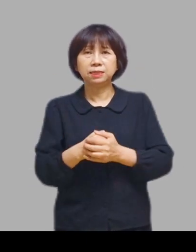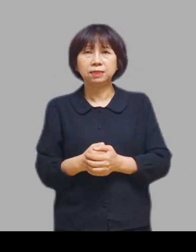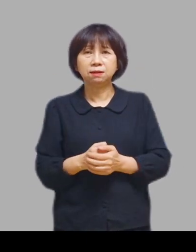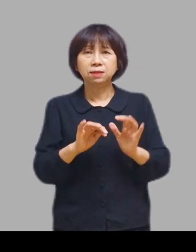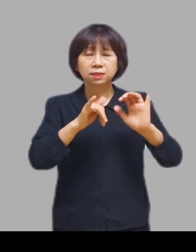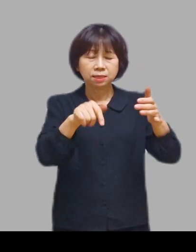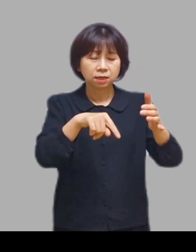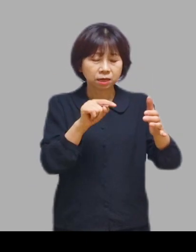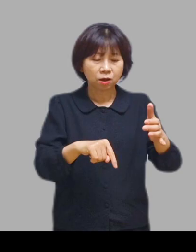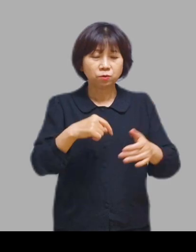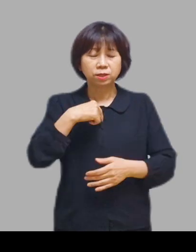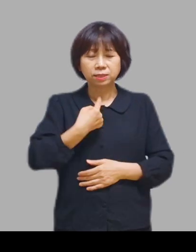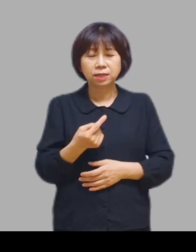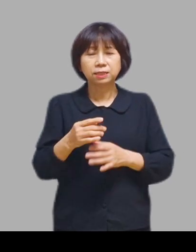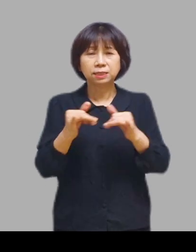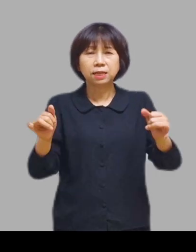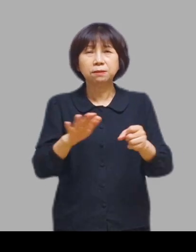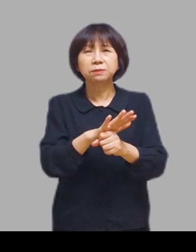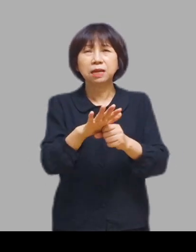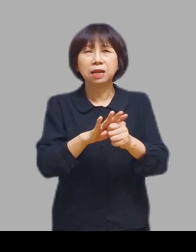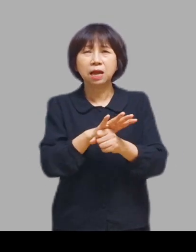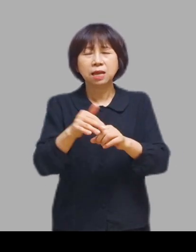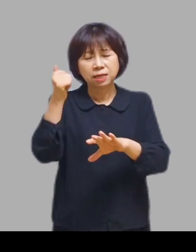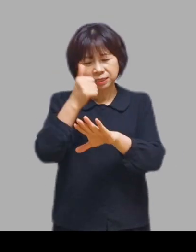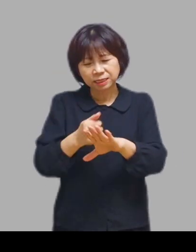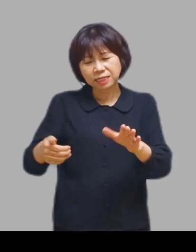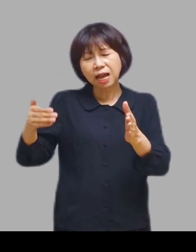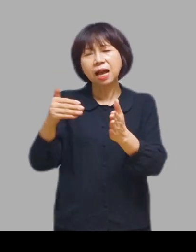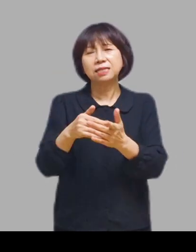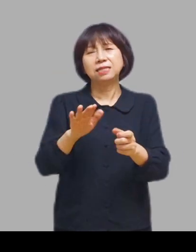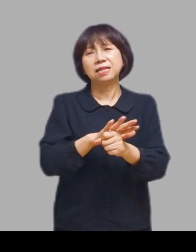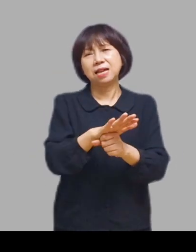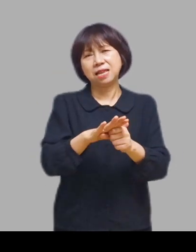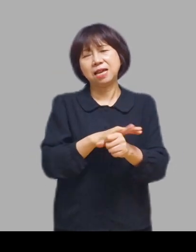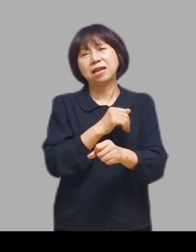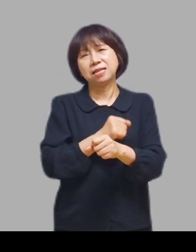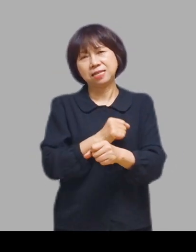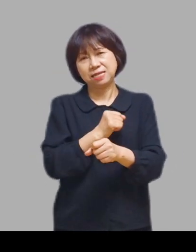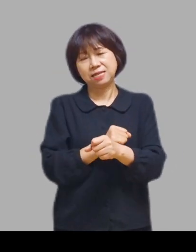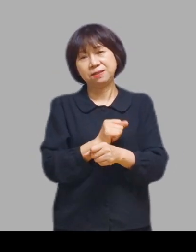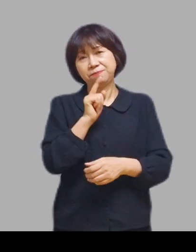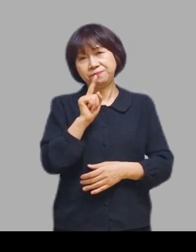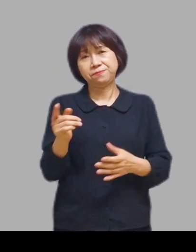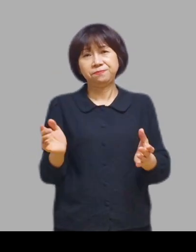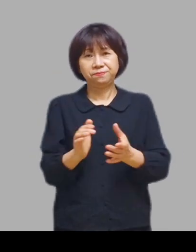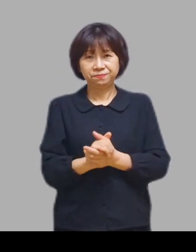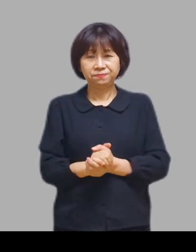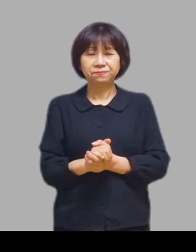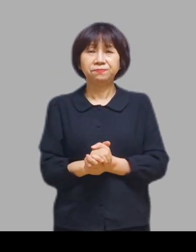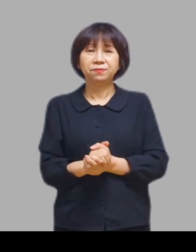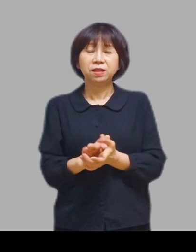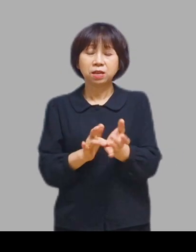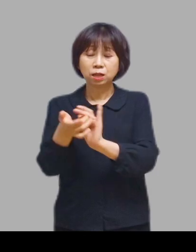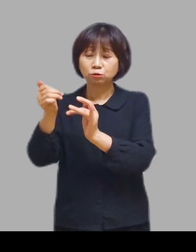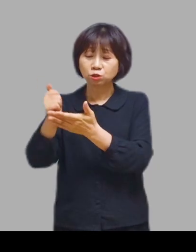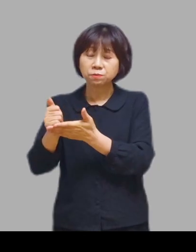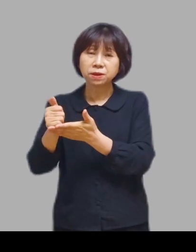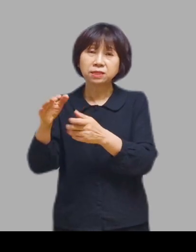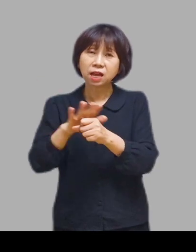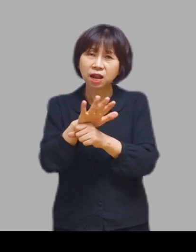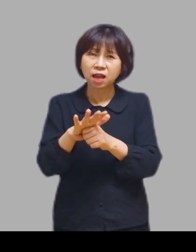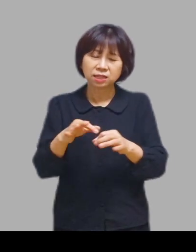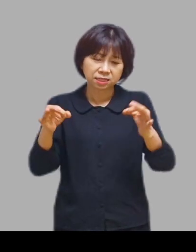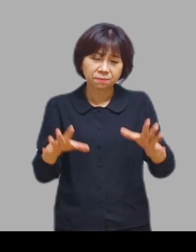사람들을 사랑하시되 어떻게 사랑하세요? 끝까지 사랑하시니라. 아멘. 예수님의 사랑은 잠깐의